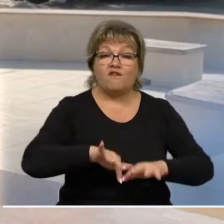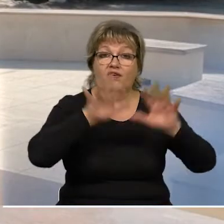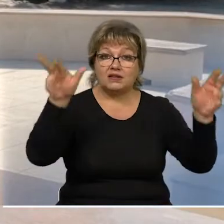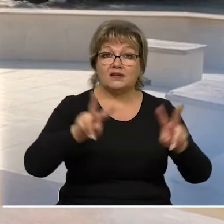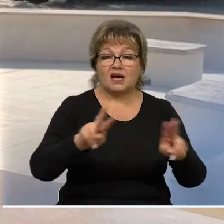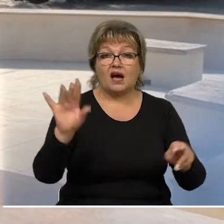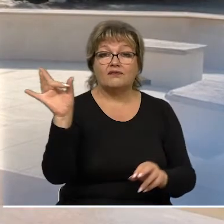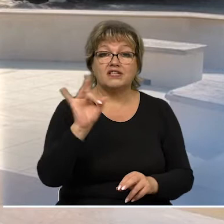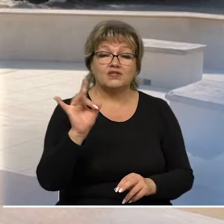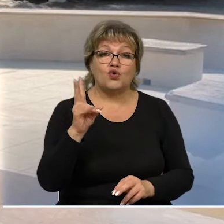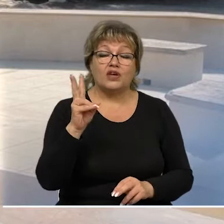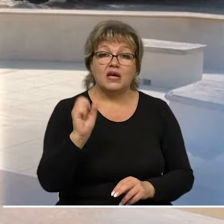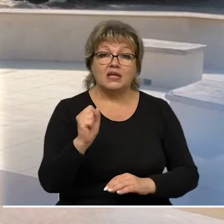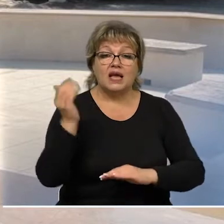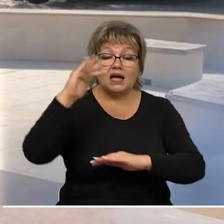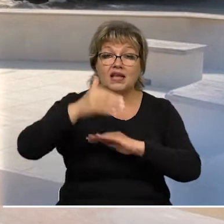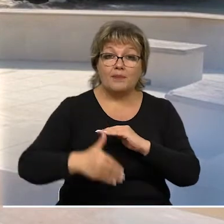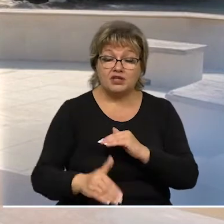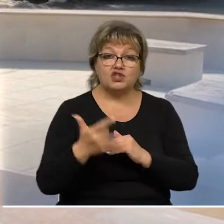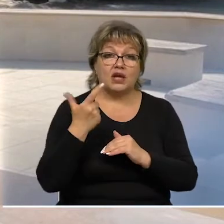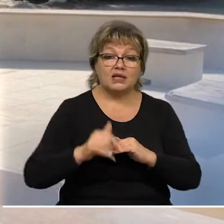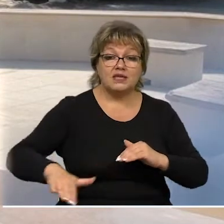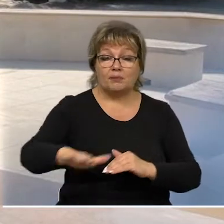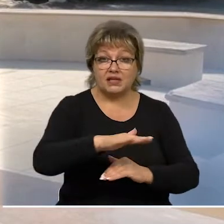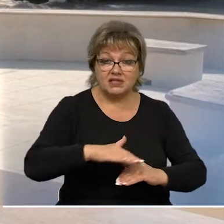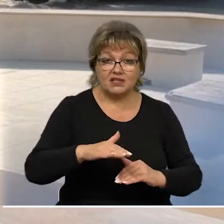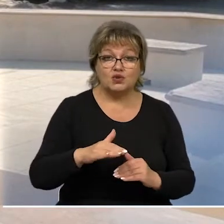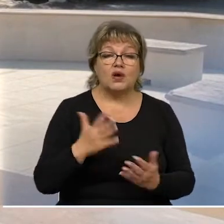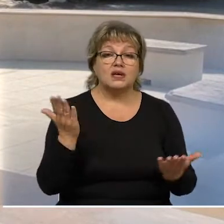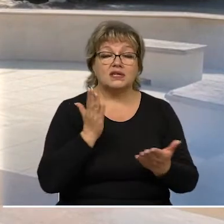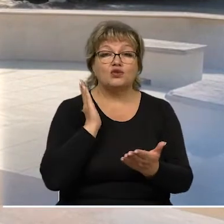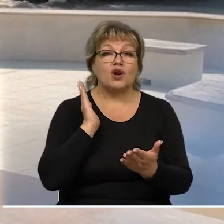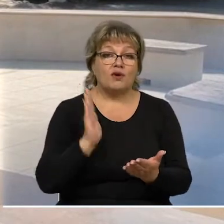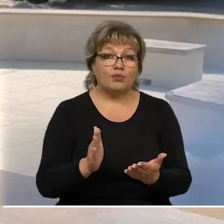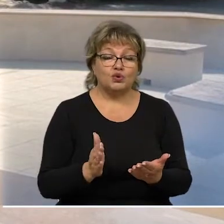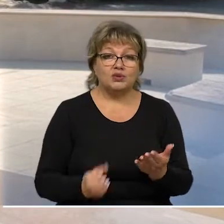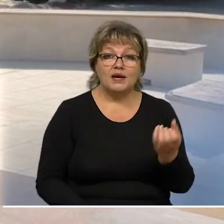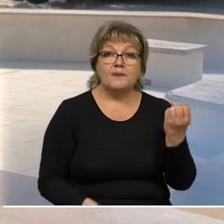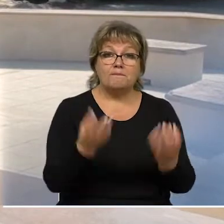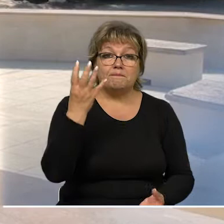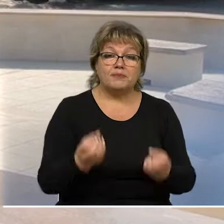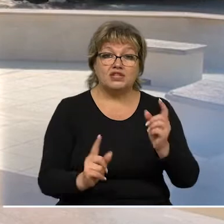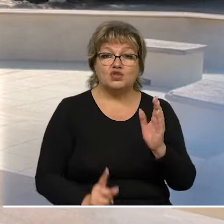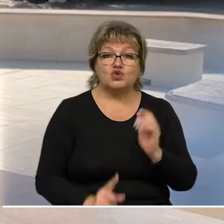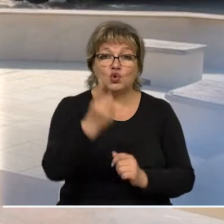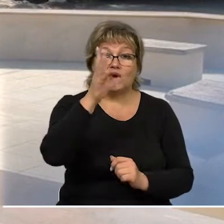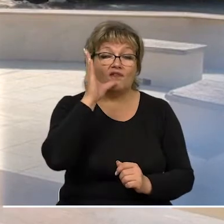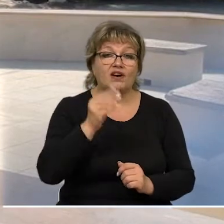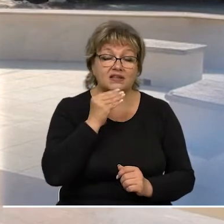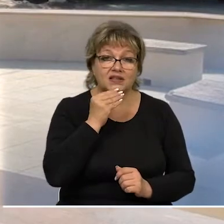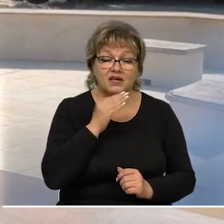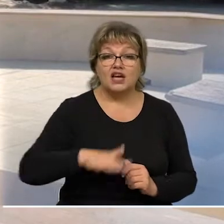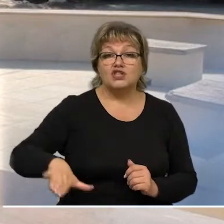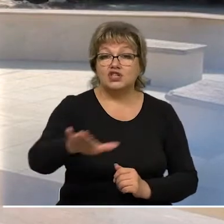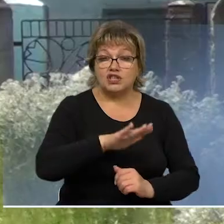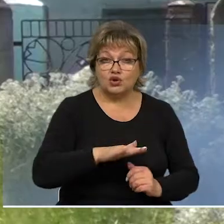но если вы видели как ростове на набережной где рассказ но и фонтан у нас из которого будут бить струёй